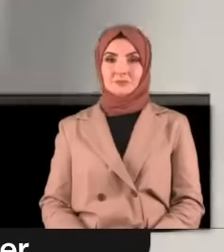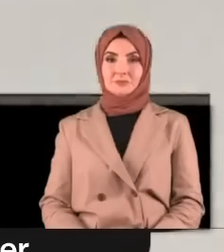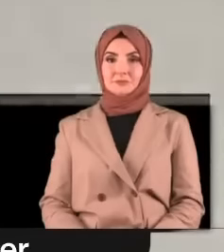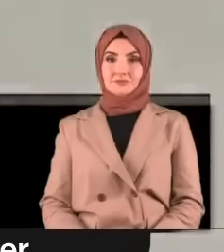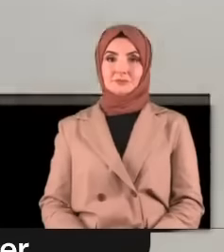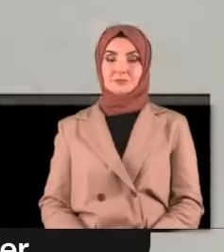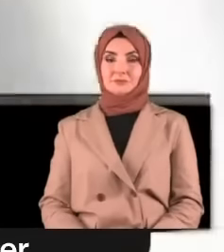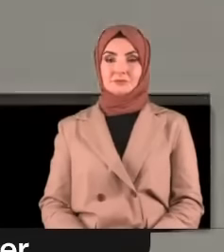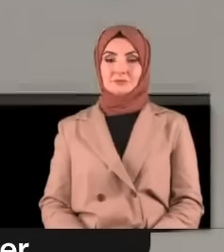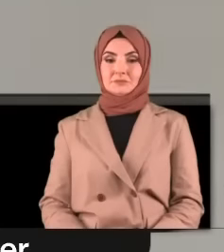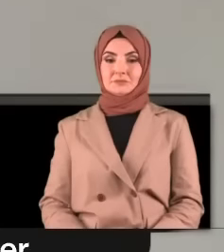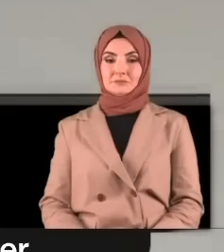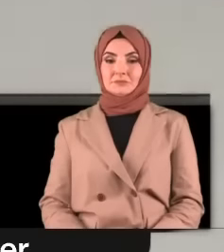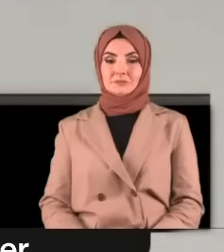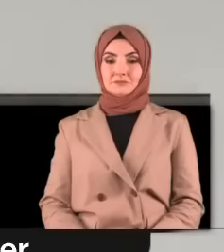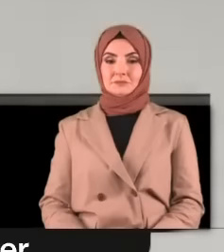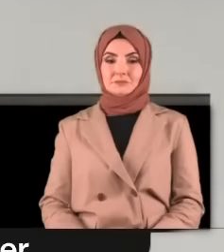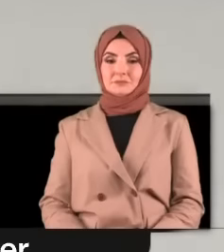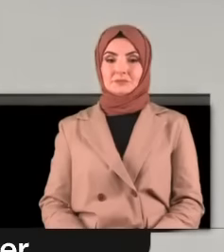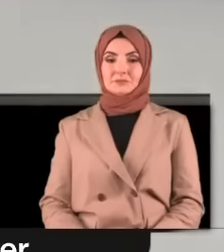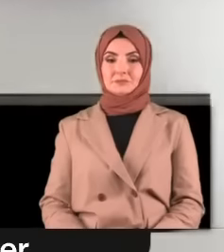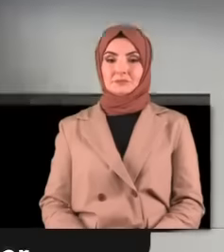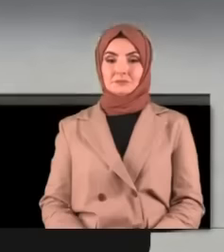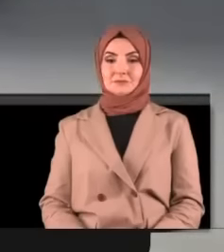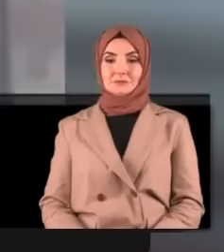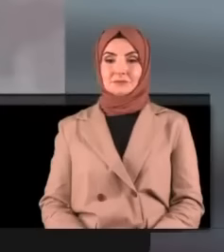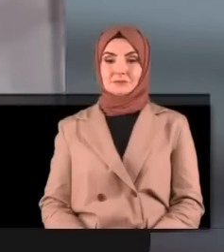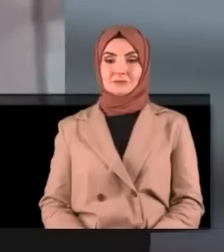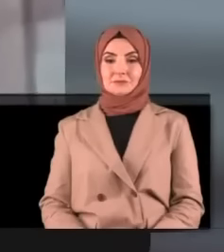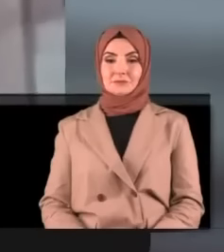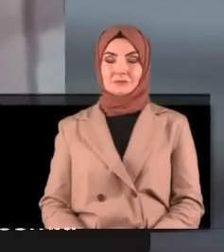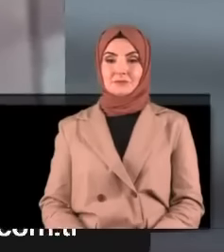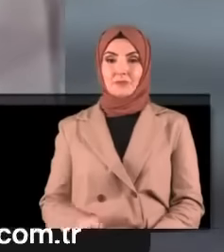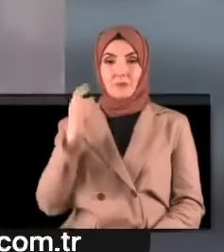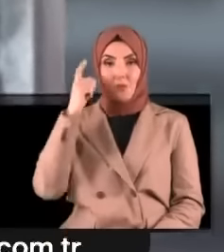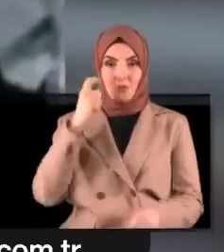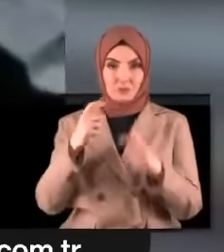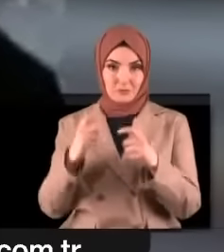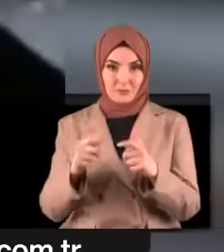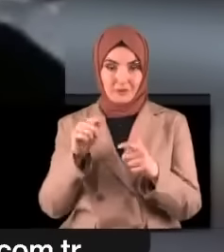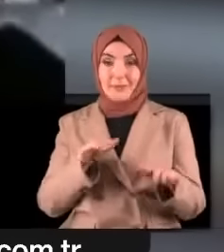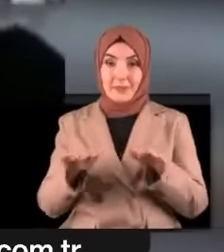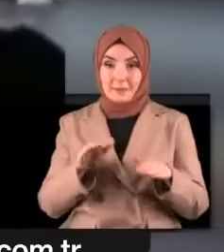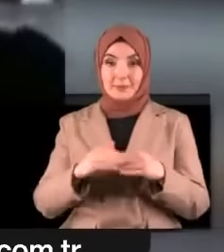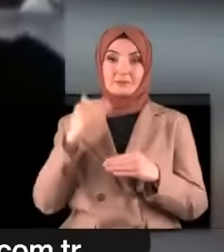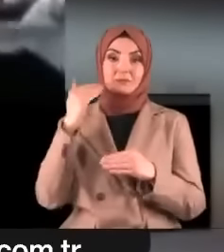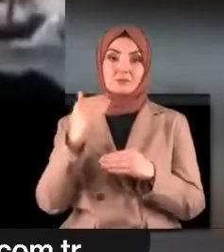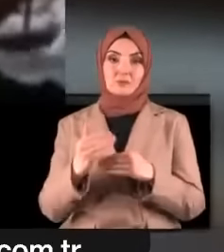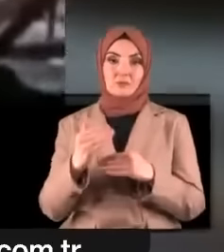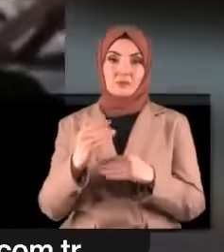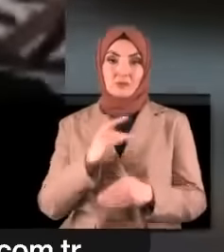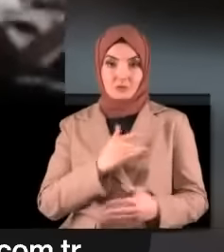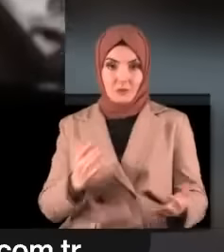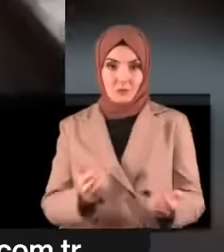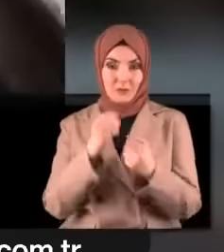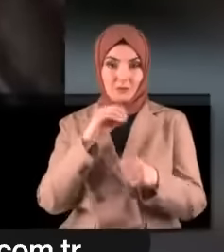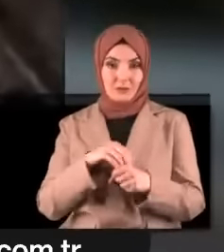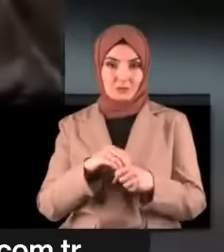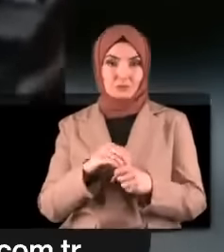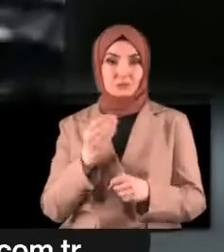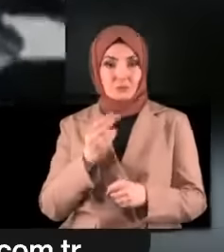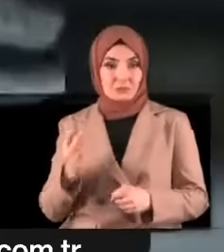Çocuklar kucağınızı alıp denirerek. Ulan şuraya bak hemen. Osmaniye'de de depremin ardından can kurtarmak için zamanla yarış